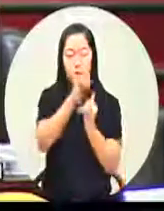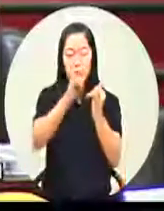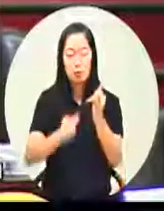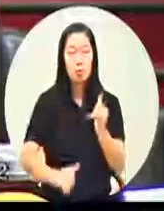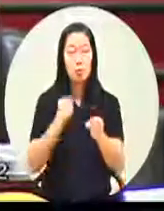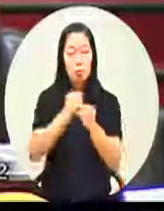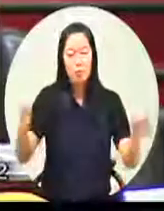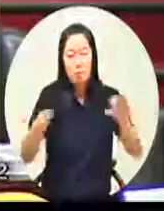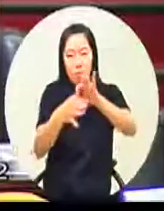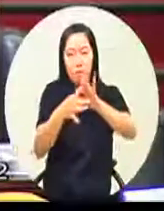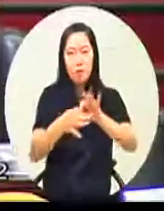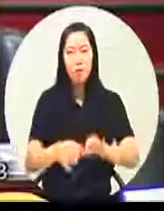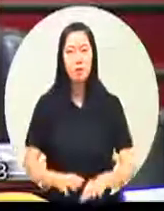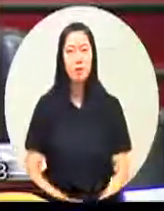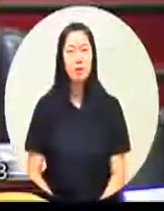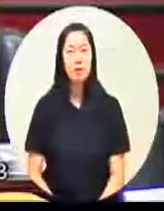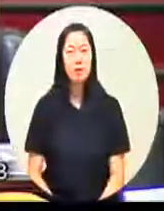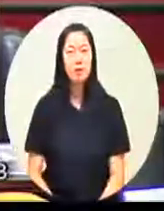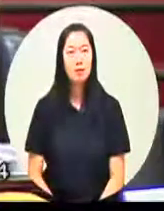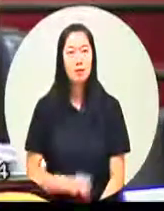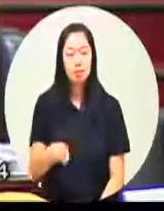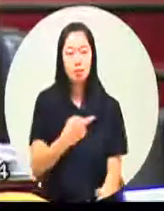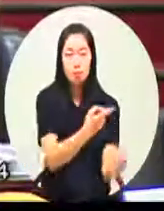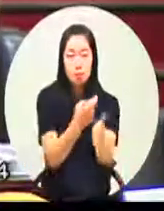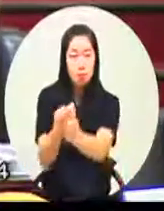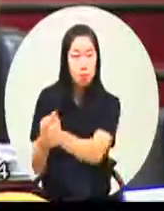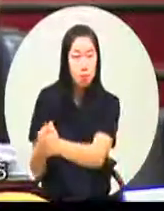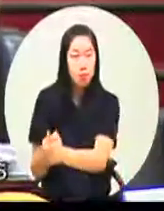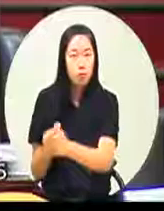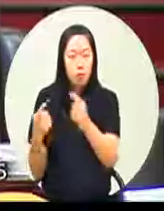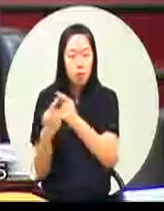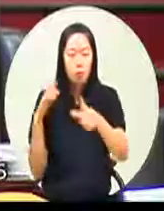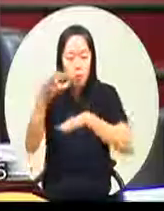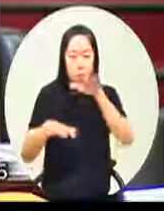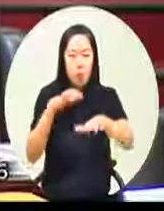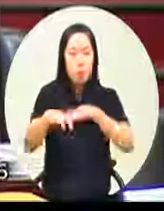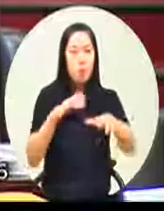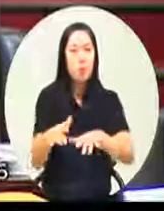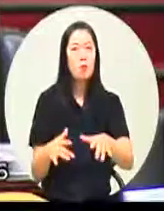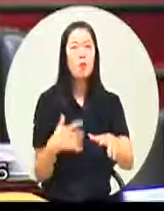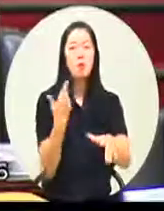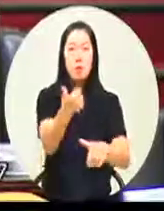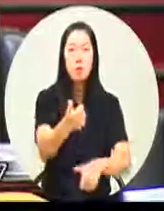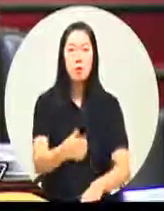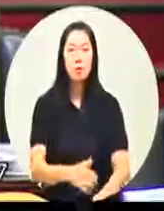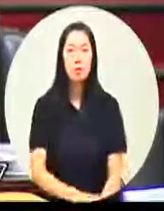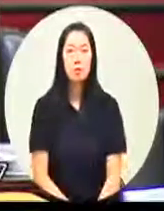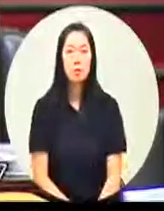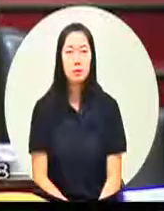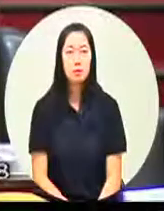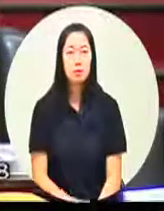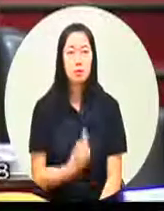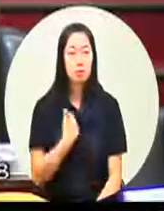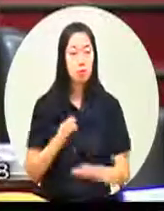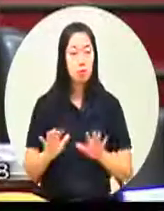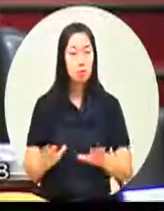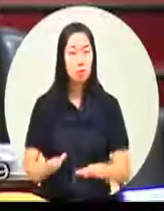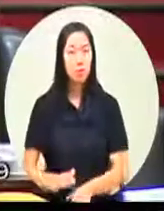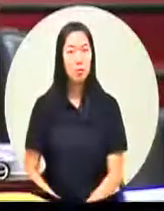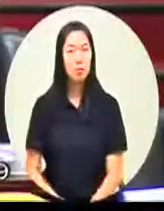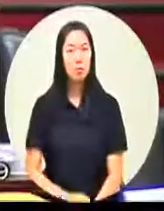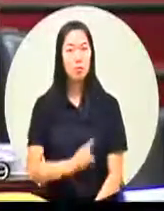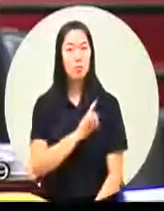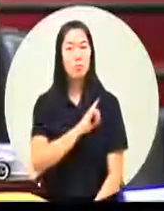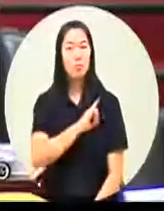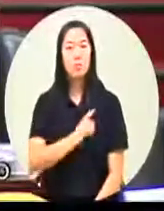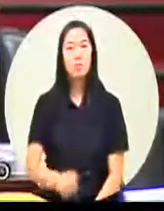结，这个是吸引观光客最有力的武器。我们今天自己切